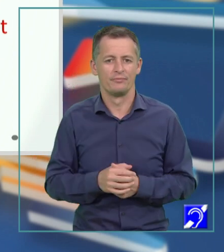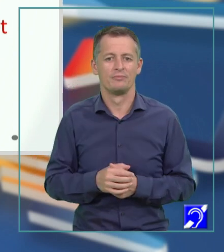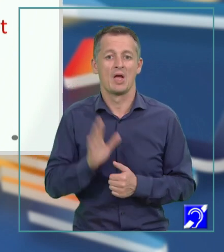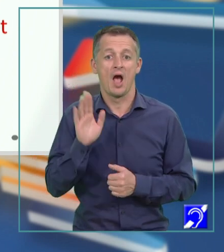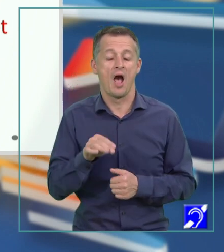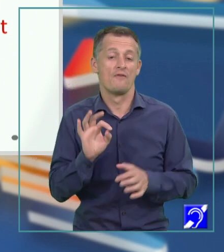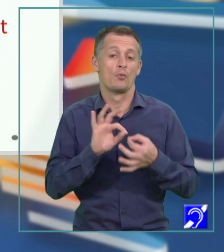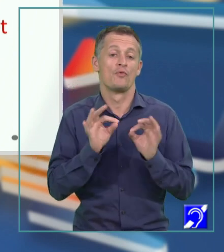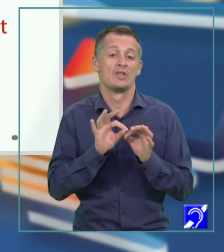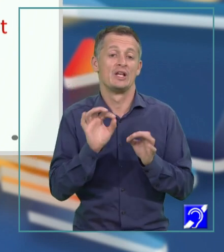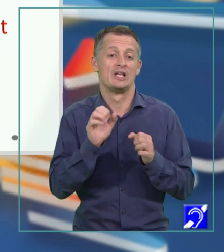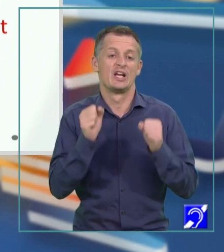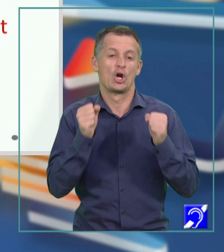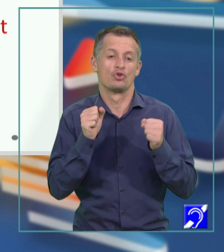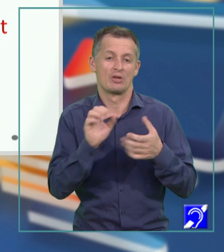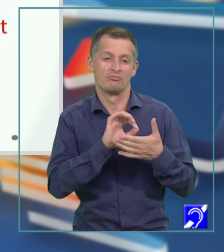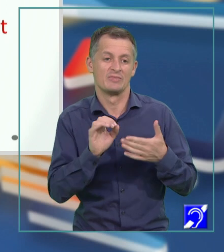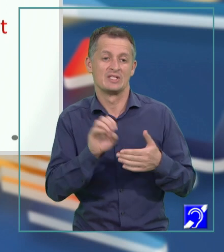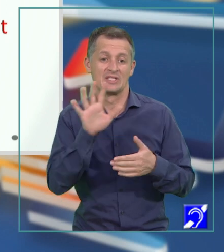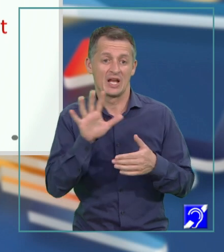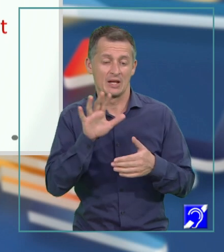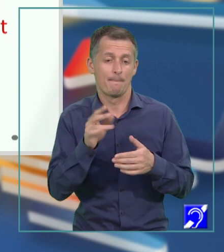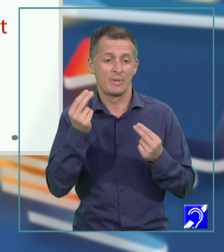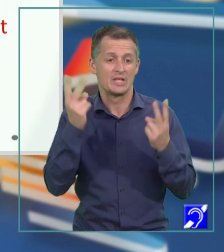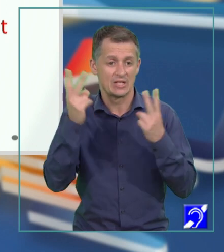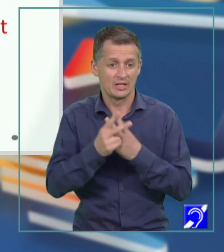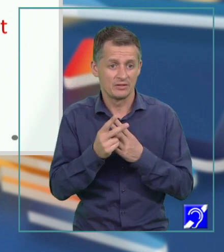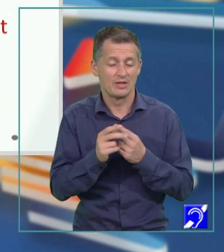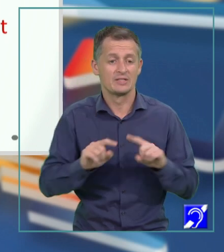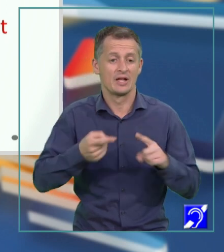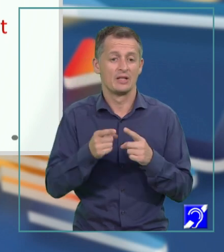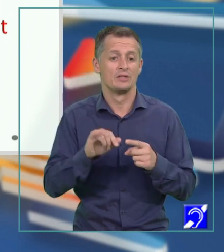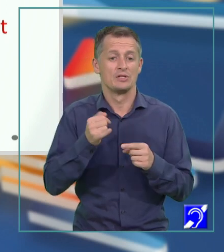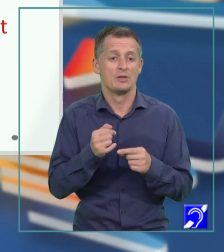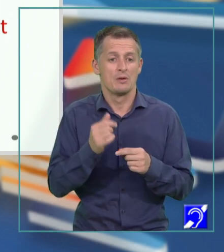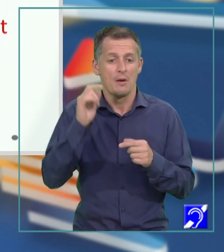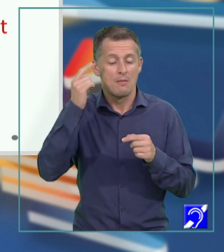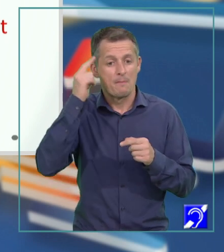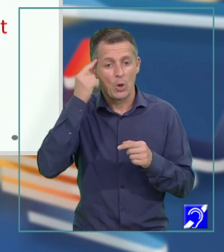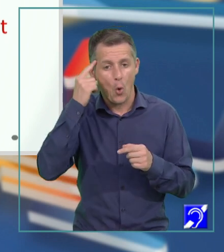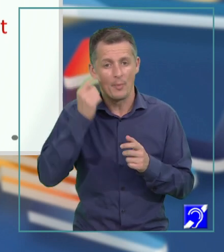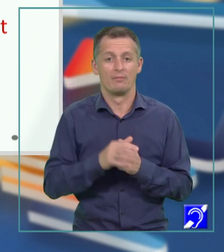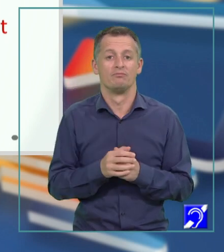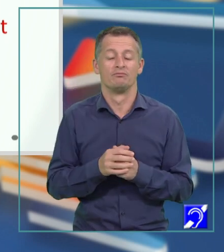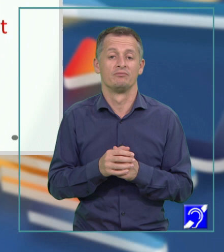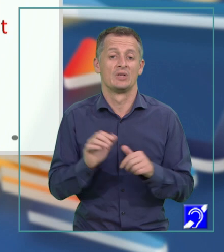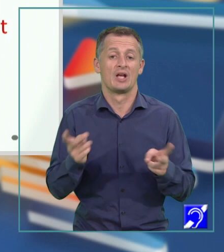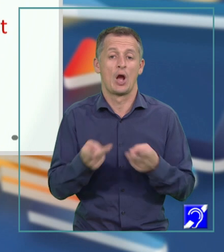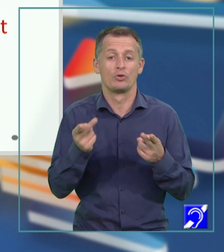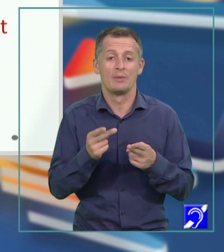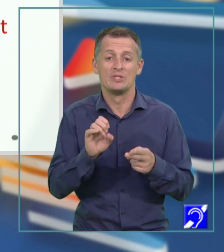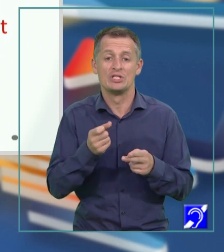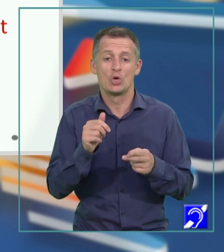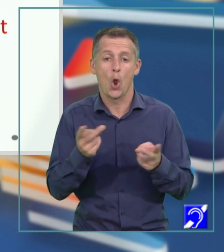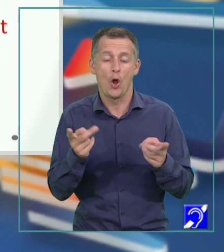străin, bineînțeles, a stârnit și preocupările. Bun, haideți să încercăm să găsim sinonimele. Recitim